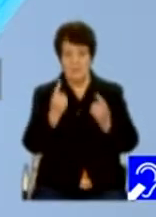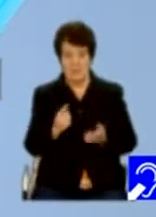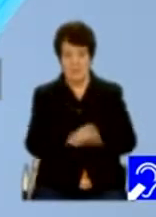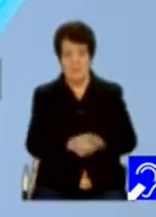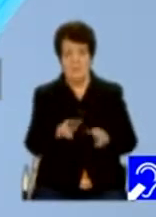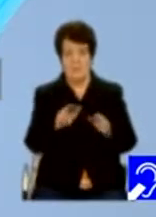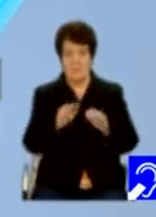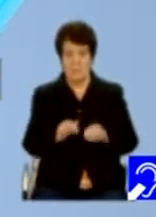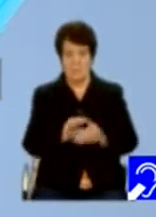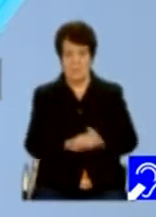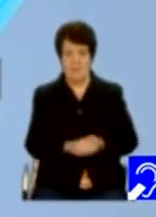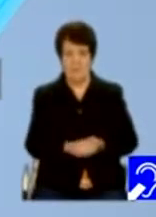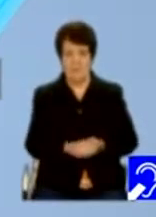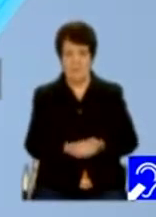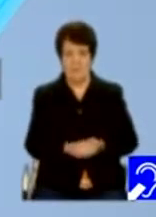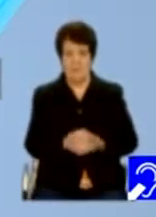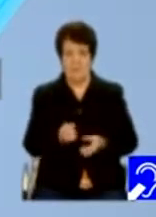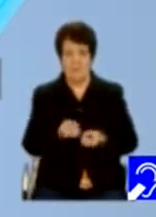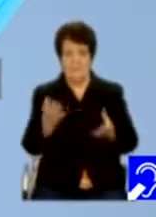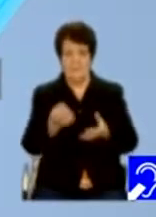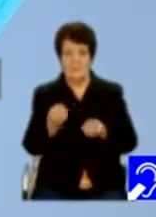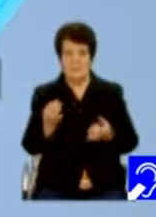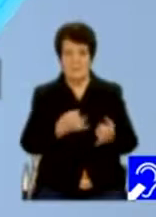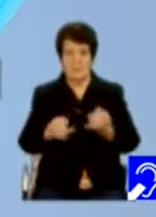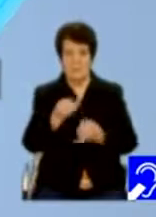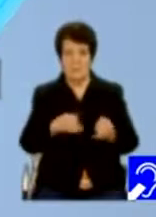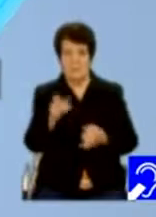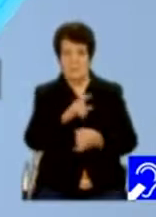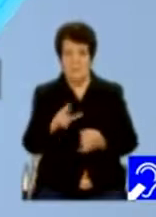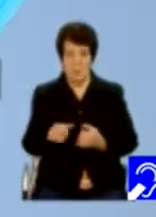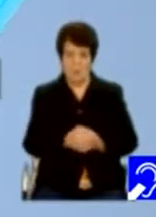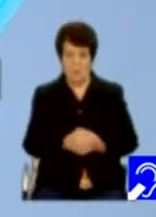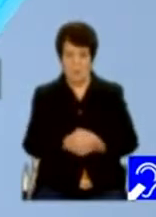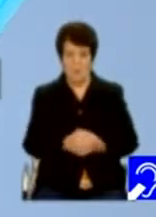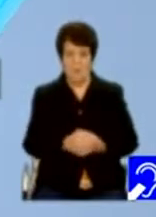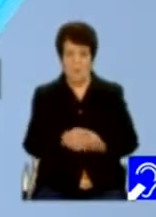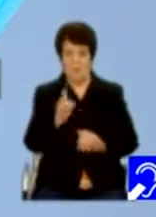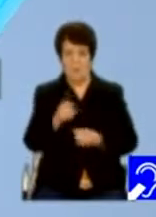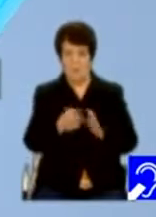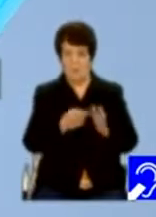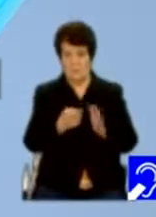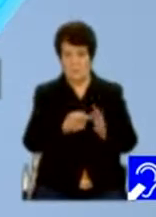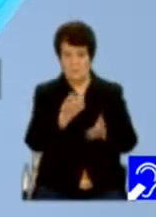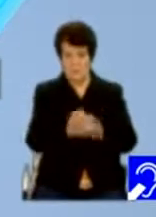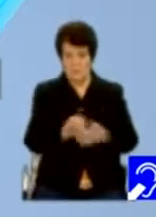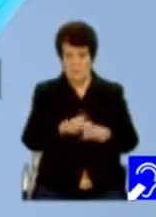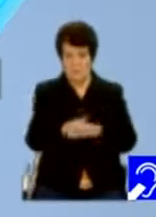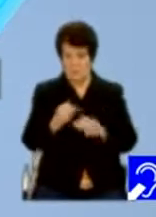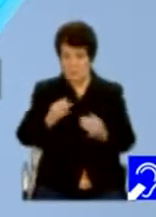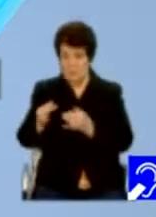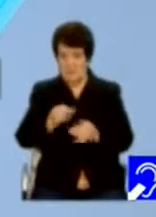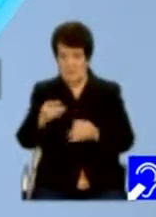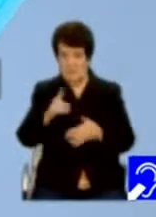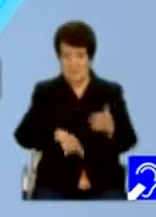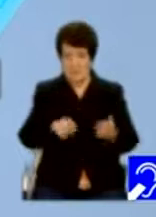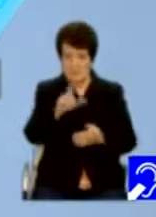Parlament. Cu ce credeți că ați convins? Noi zi de zi comunicăm cu oamenii și cel mai veritabil sondaj este discuția cu oamenii și încrederea